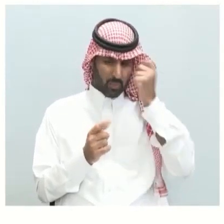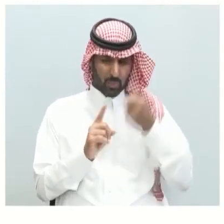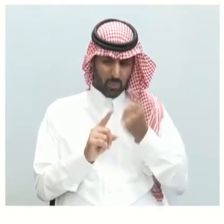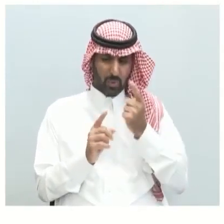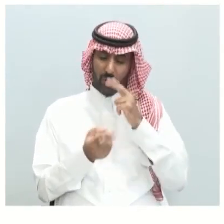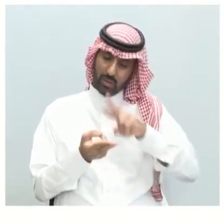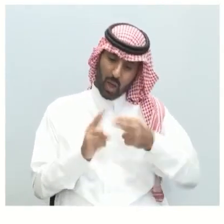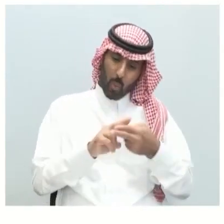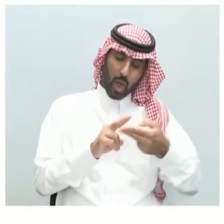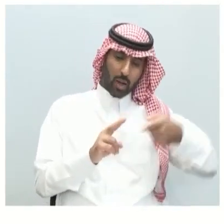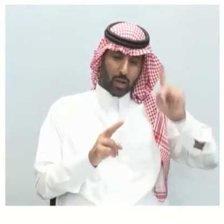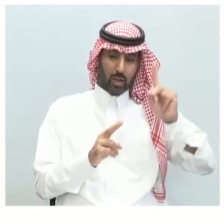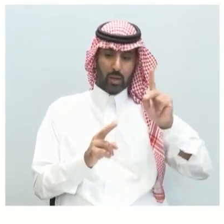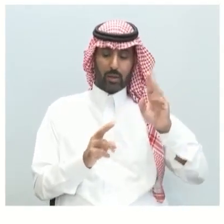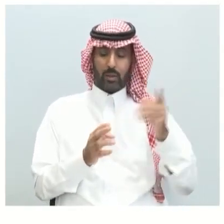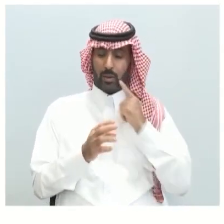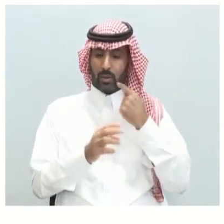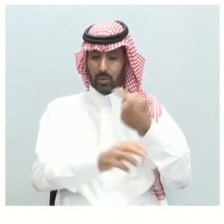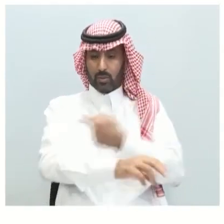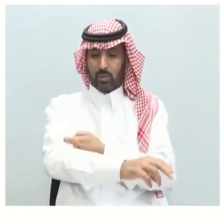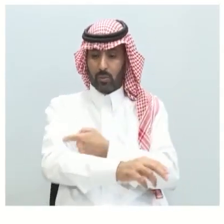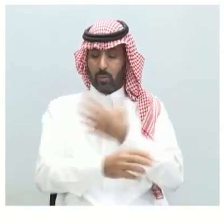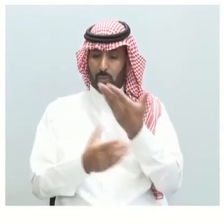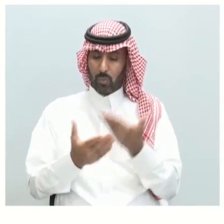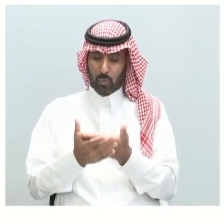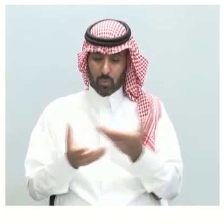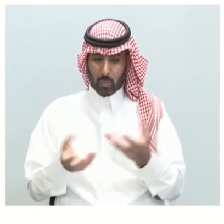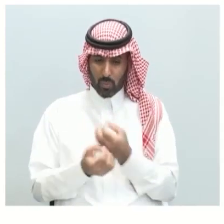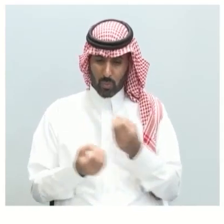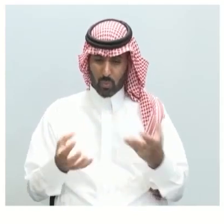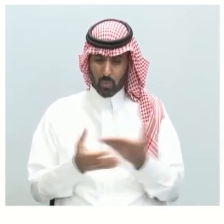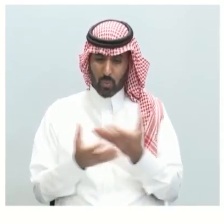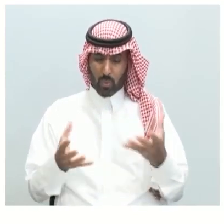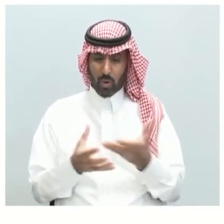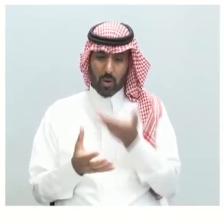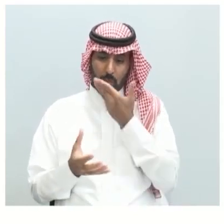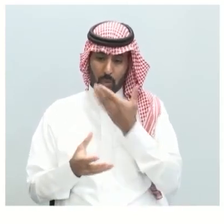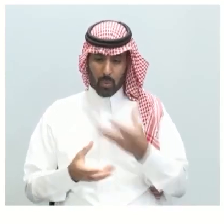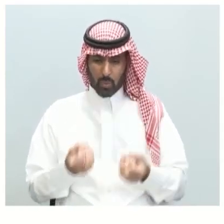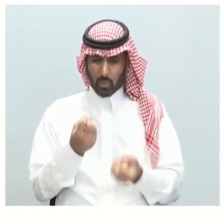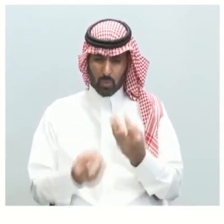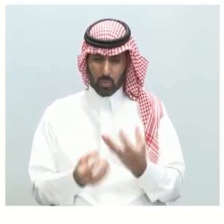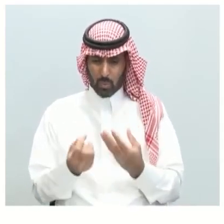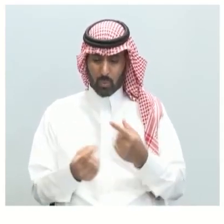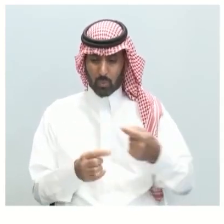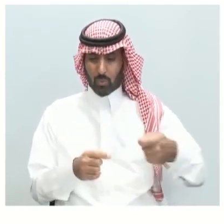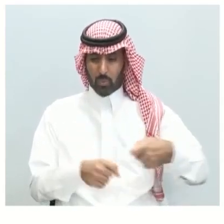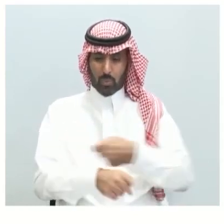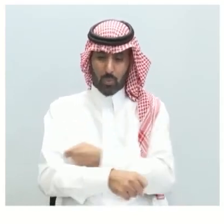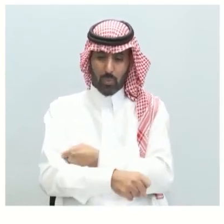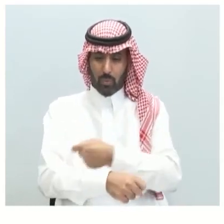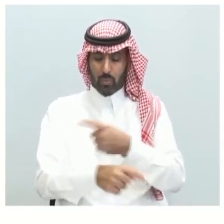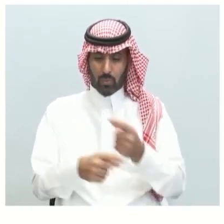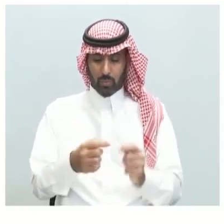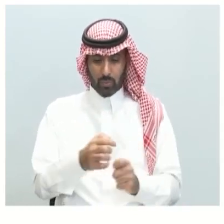اقوم بتحويلها وضعت هذه الحقنه في حمام ماء يغلي عند درجه 100 اذا هذا التي 2